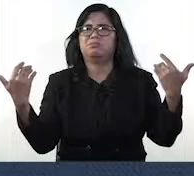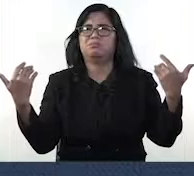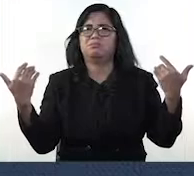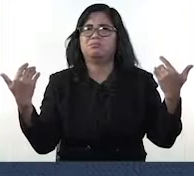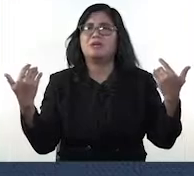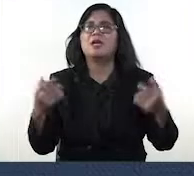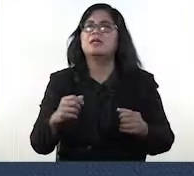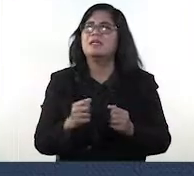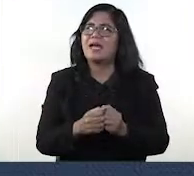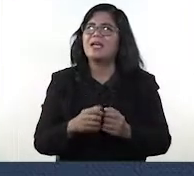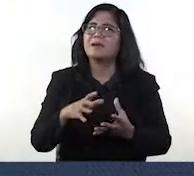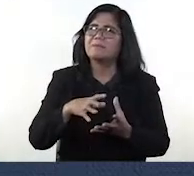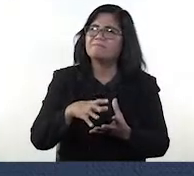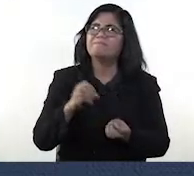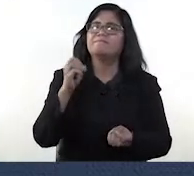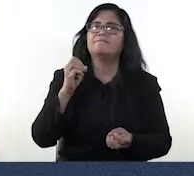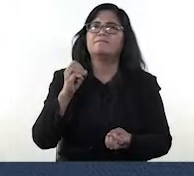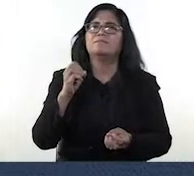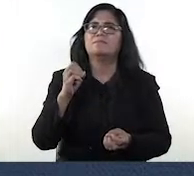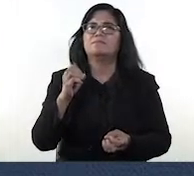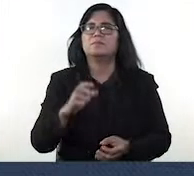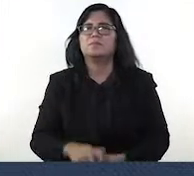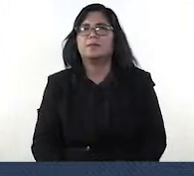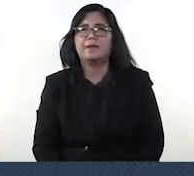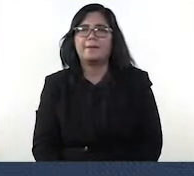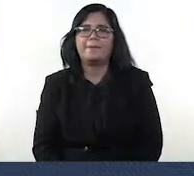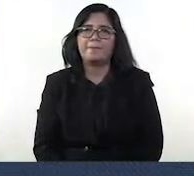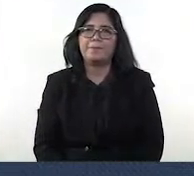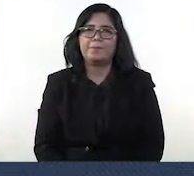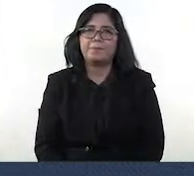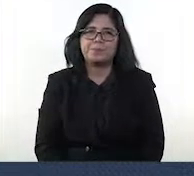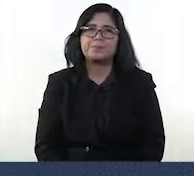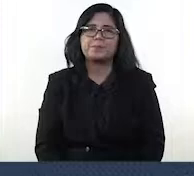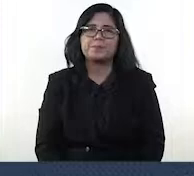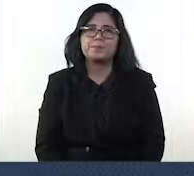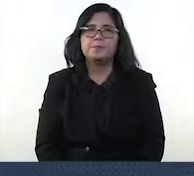contrary bertentangan sih Kamu setiap kali tidak melakukan apa yang kamu kehendaki